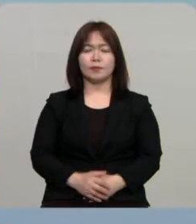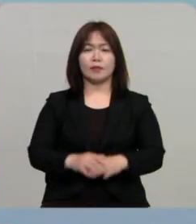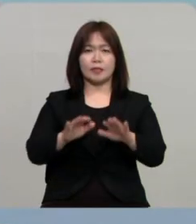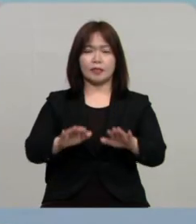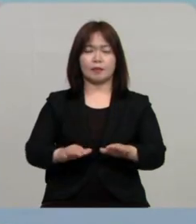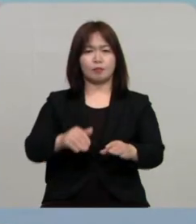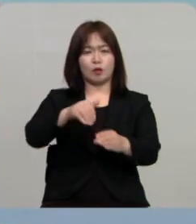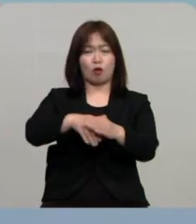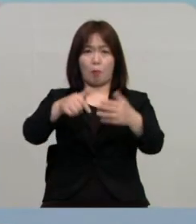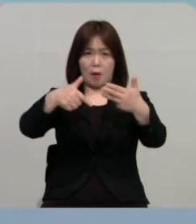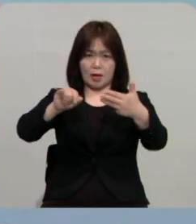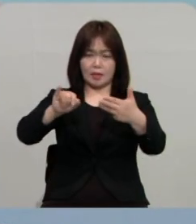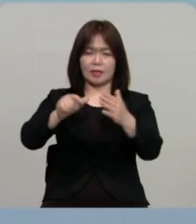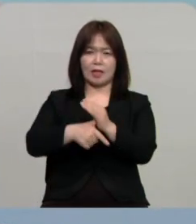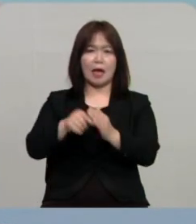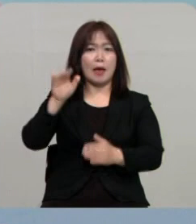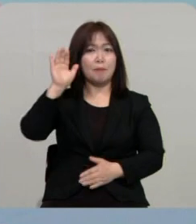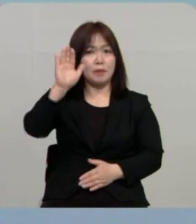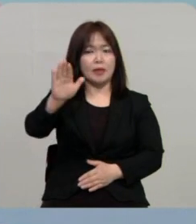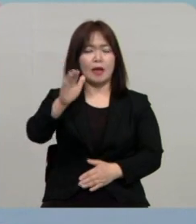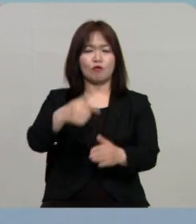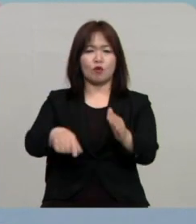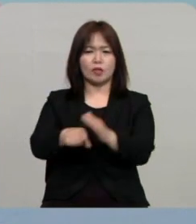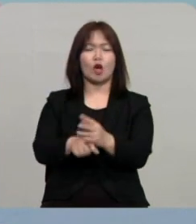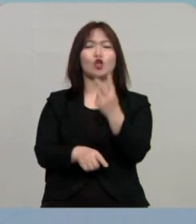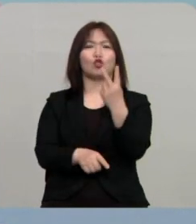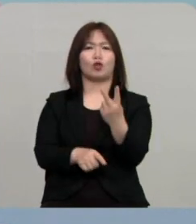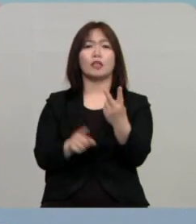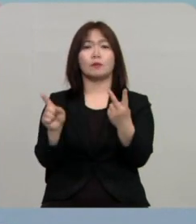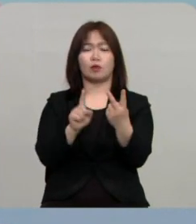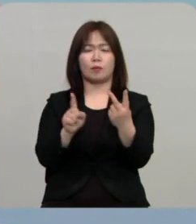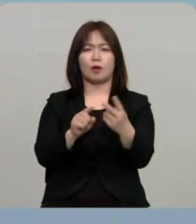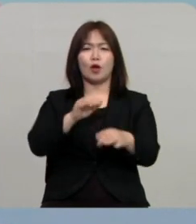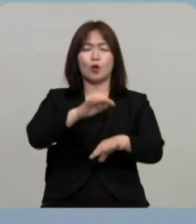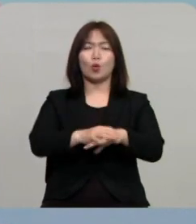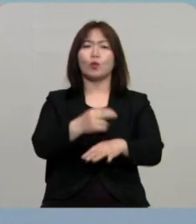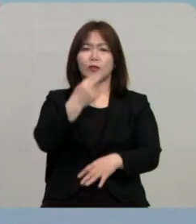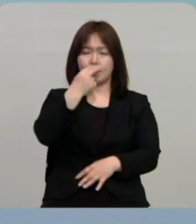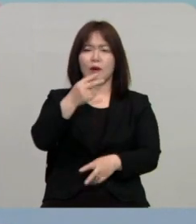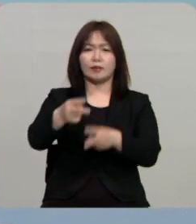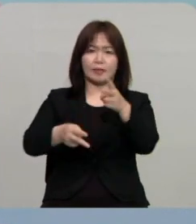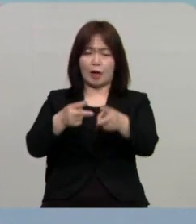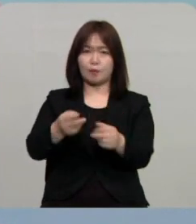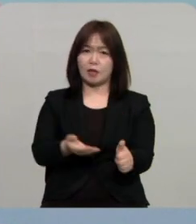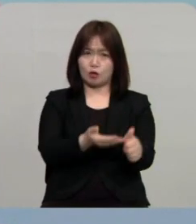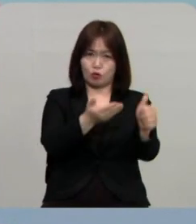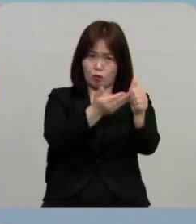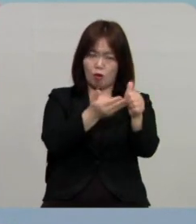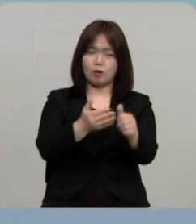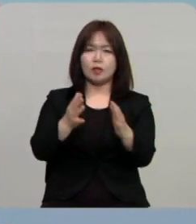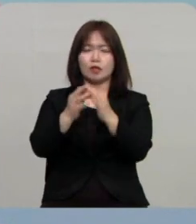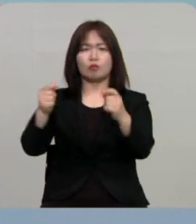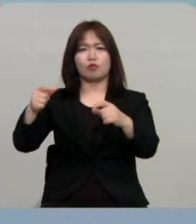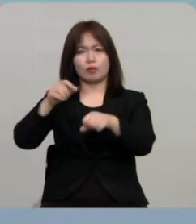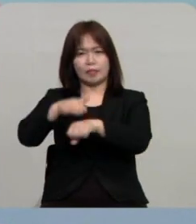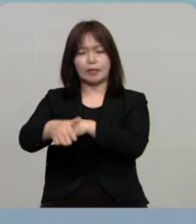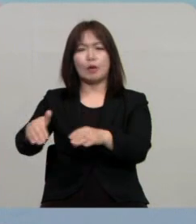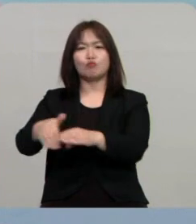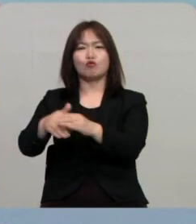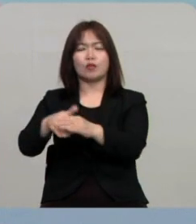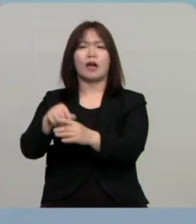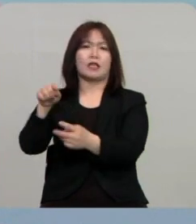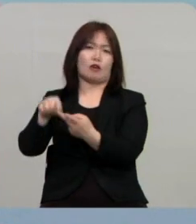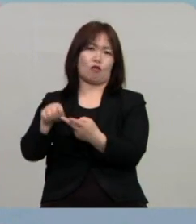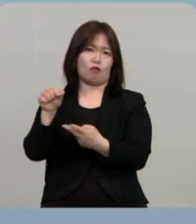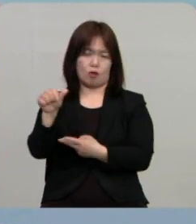민선 8개 전라북도가 미래 전략으로 삼은 두 가지는 농생명 산업수도 육성과 전북형 문화콘텐츠